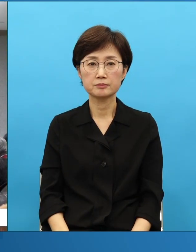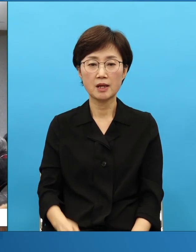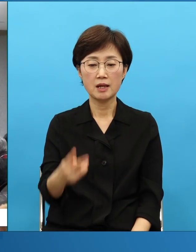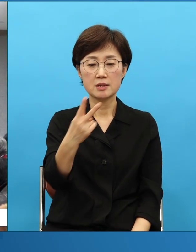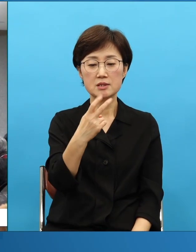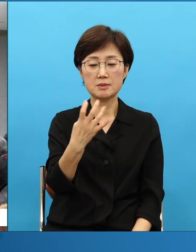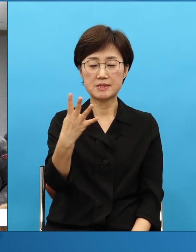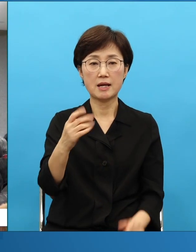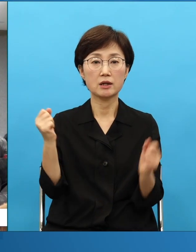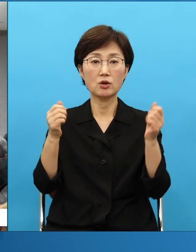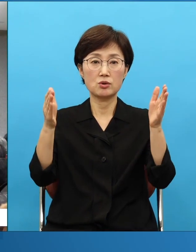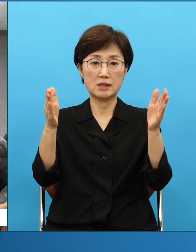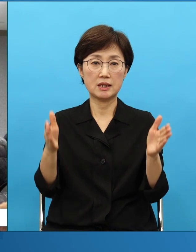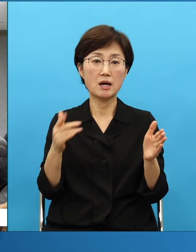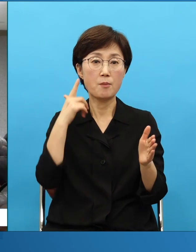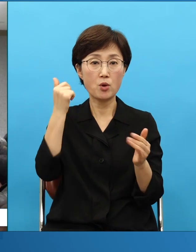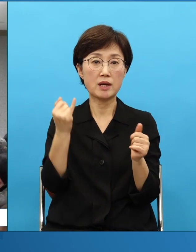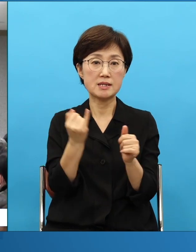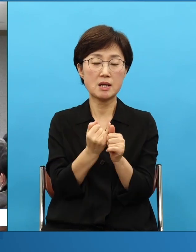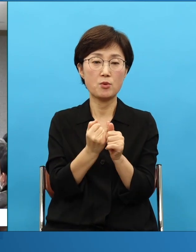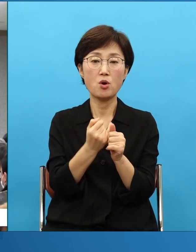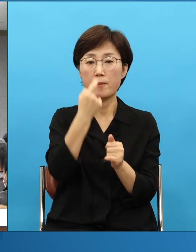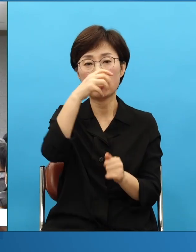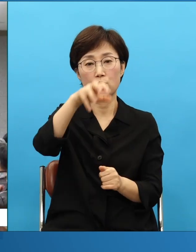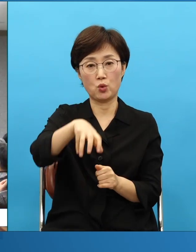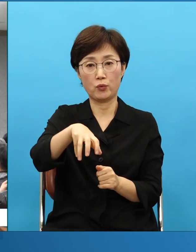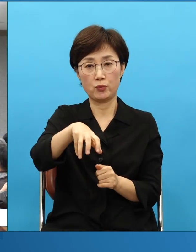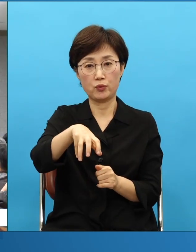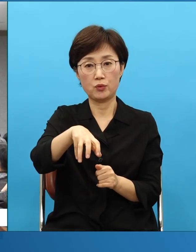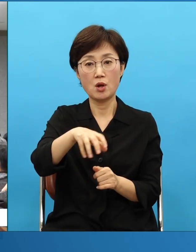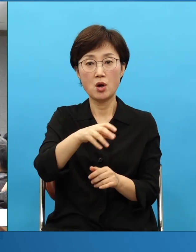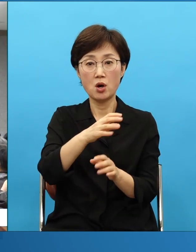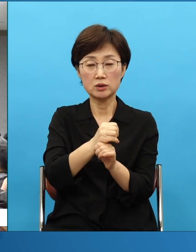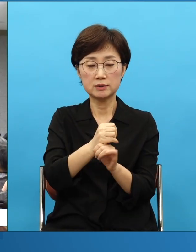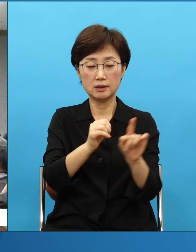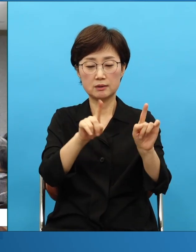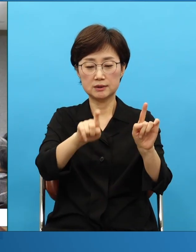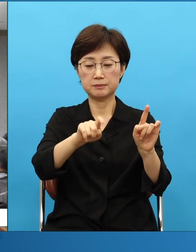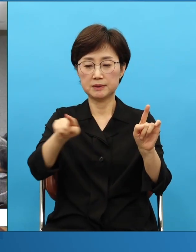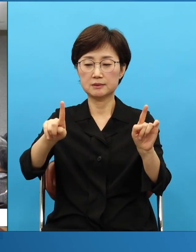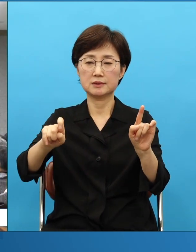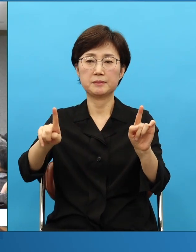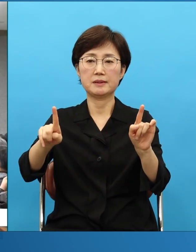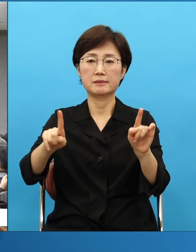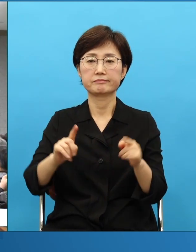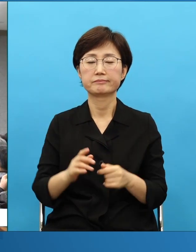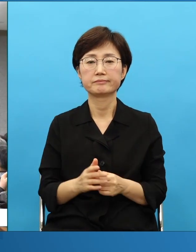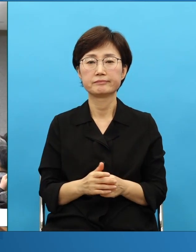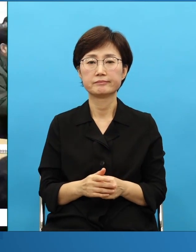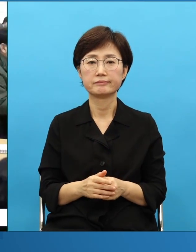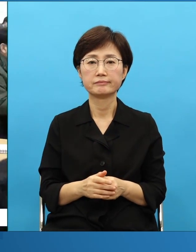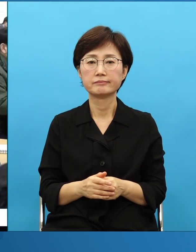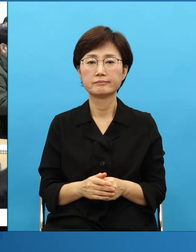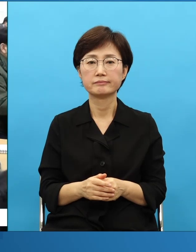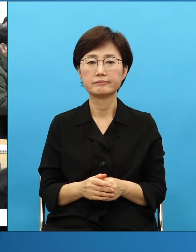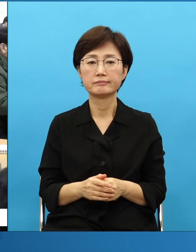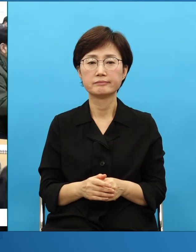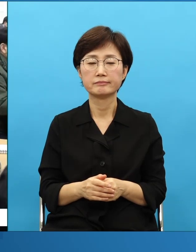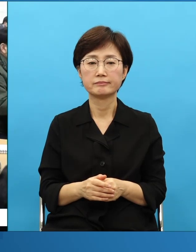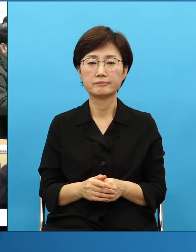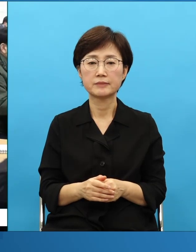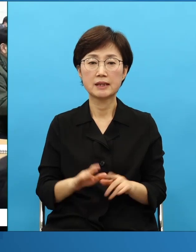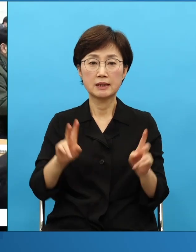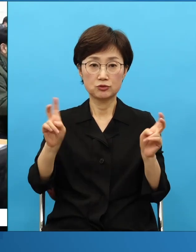2024 겨울학기 목회사모원이 오는 1월 10일부터 이틀간 덕평 RUTC에서 열립니다.